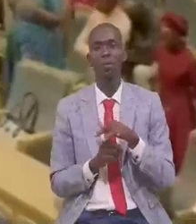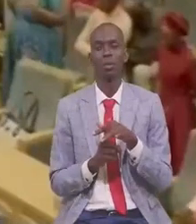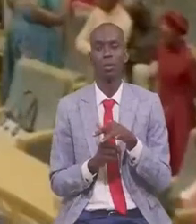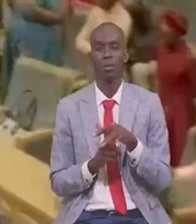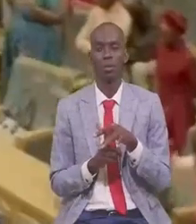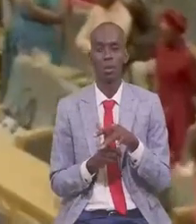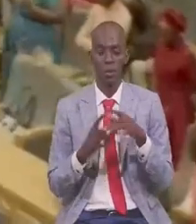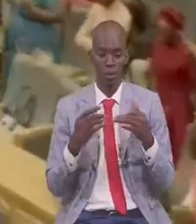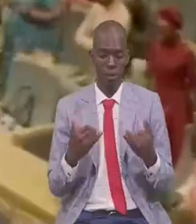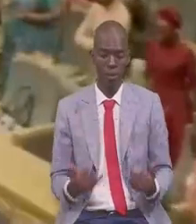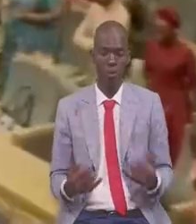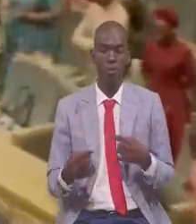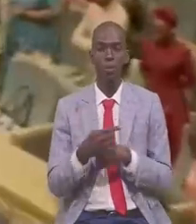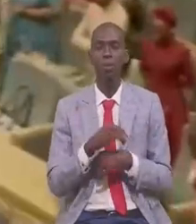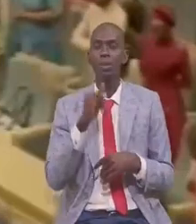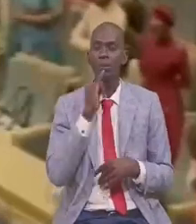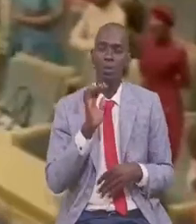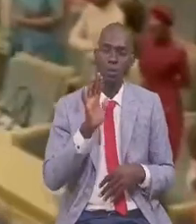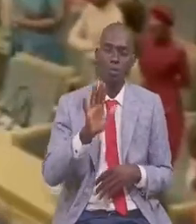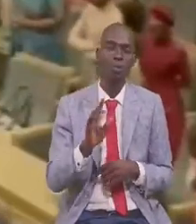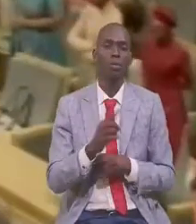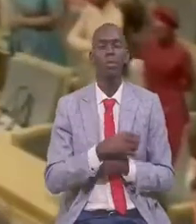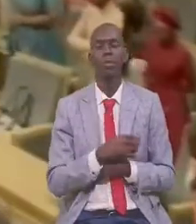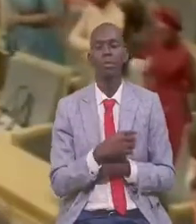Aujourd'hui, c'est ton jour.